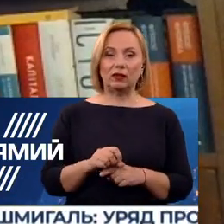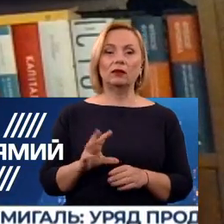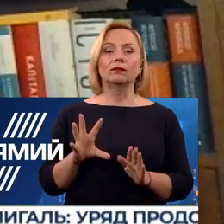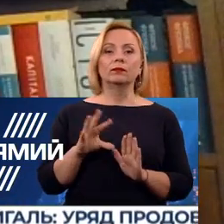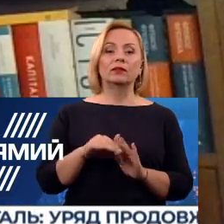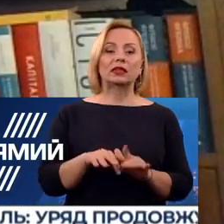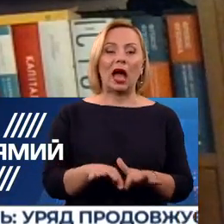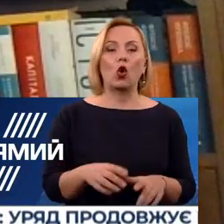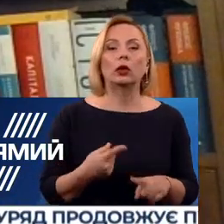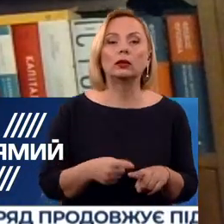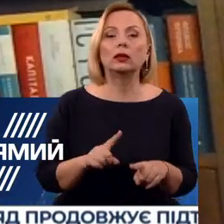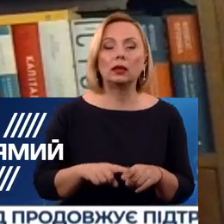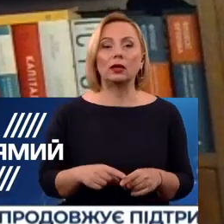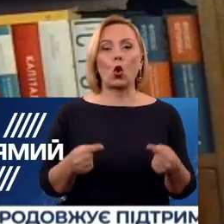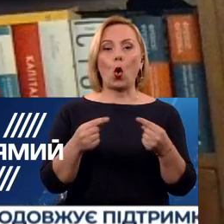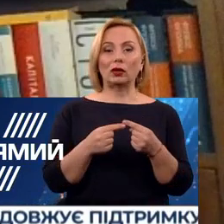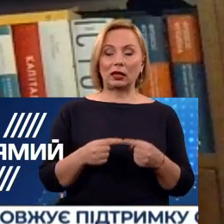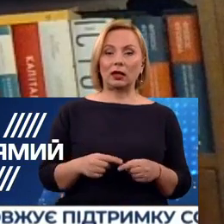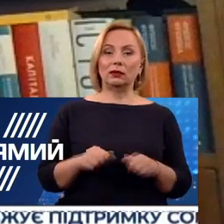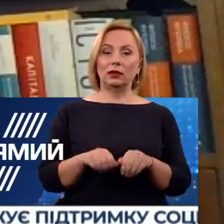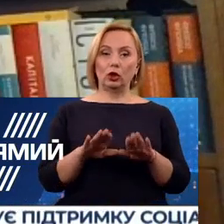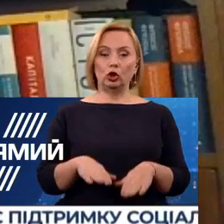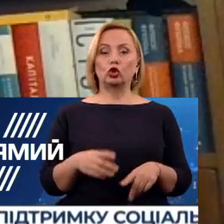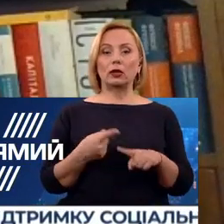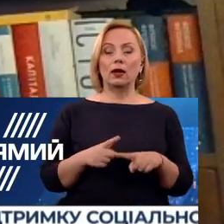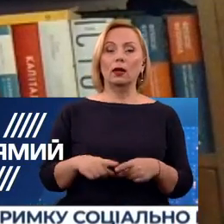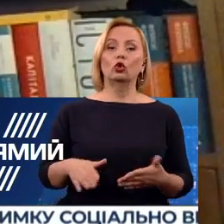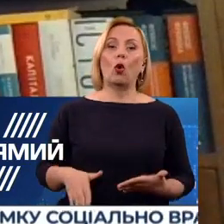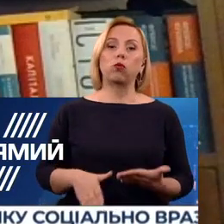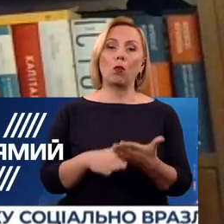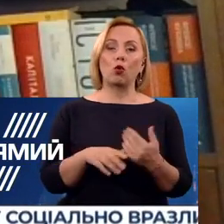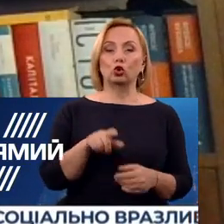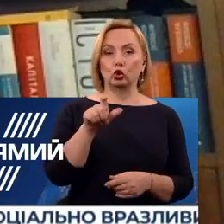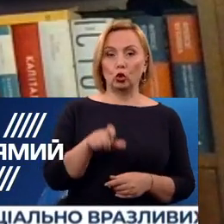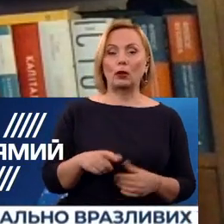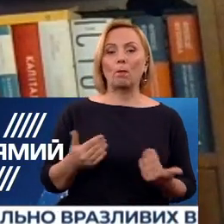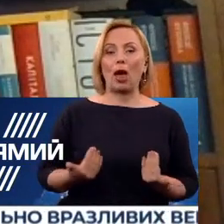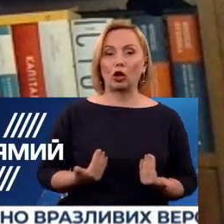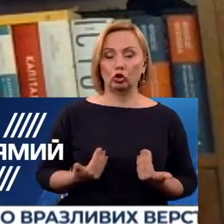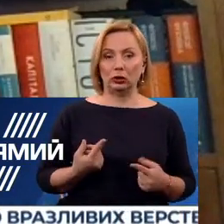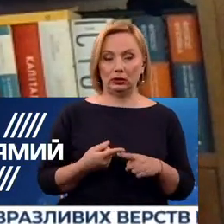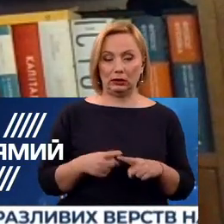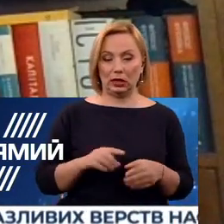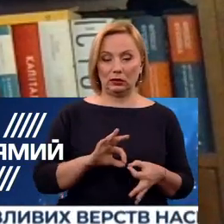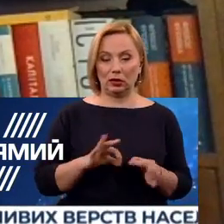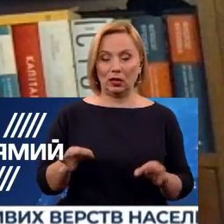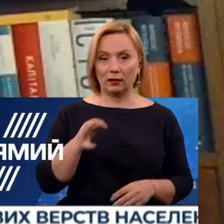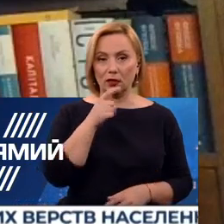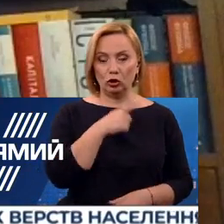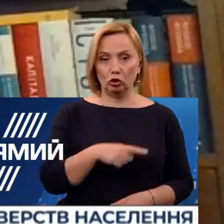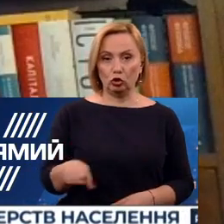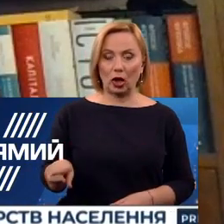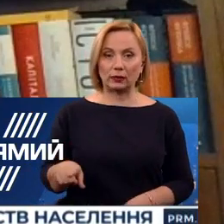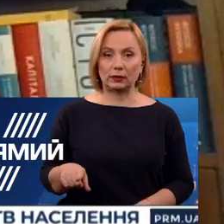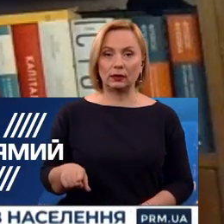просто декларації, а конкретних рішень, які допоможуть цим людям пережити цей складний час. Давайте пам'ятати про те, що